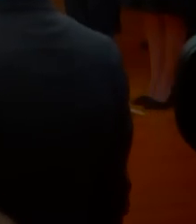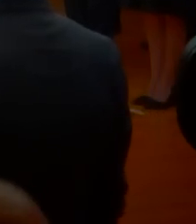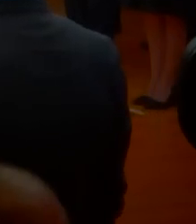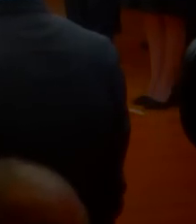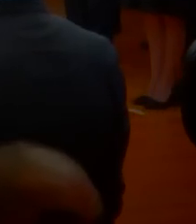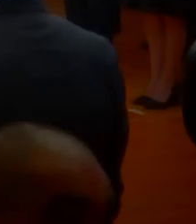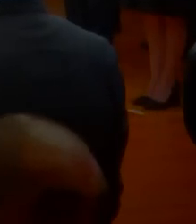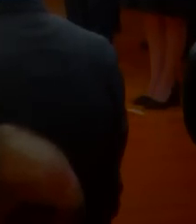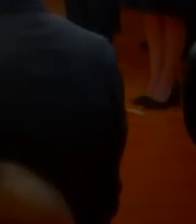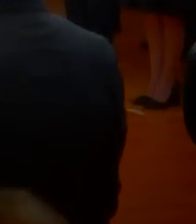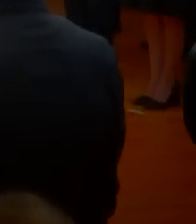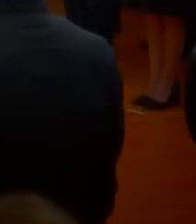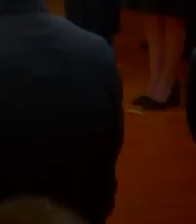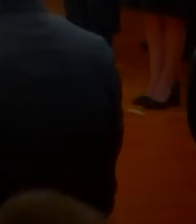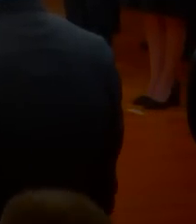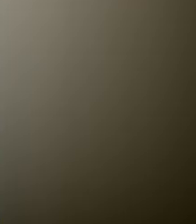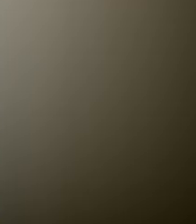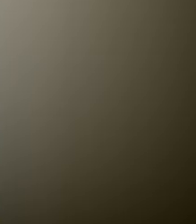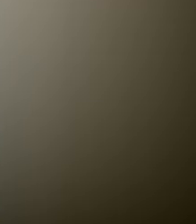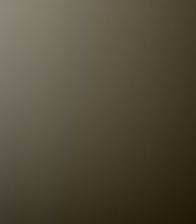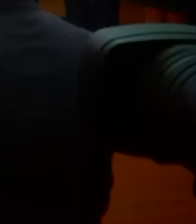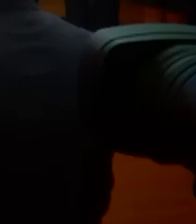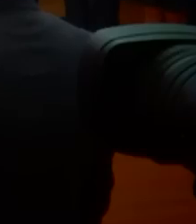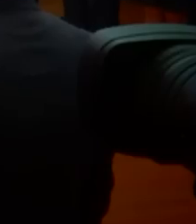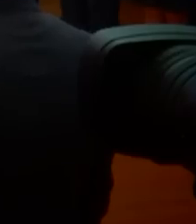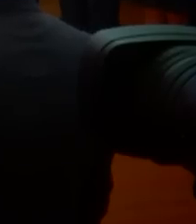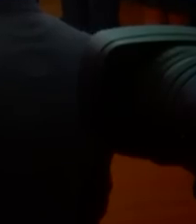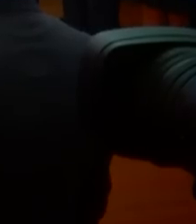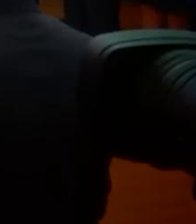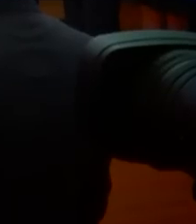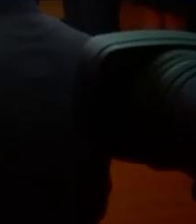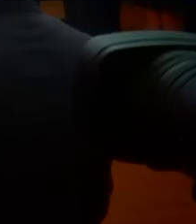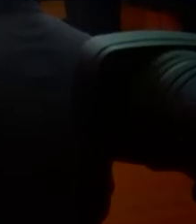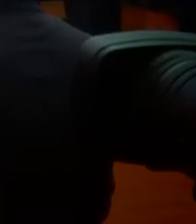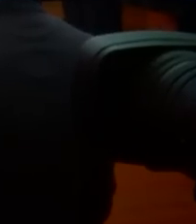Заклевам се в името на Република България. Заклех се. Заклех се.